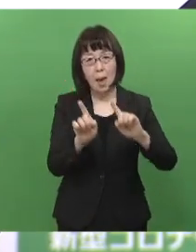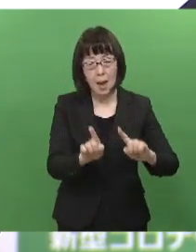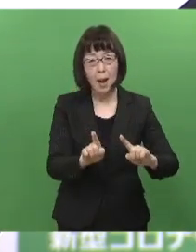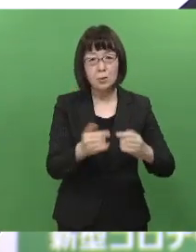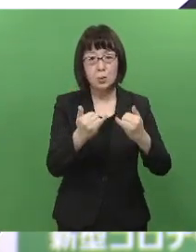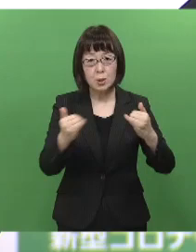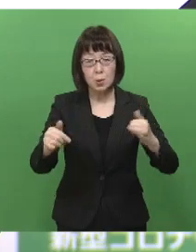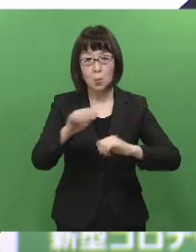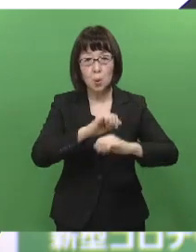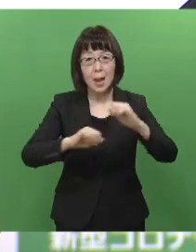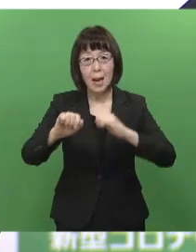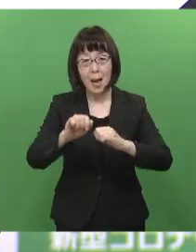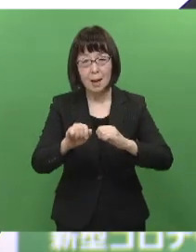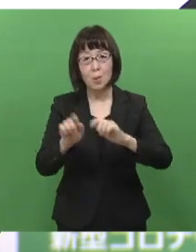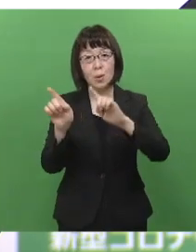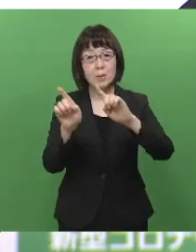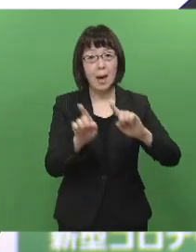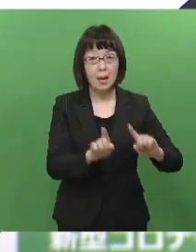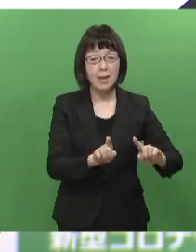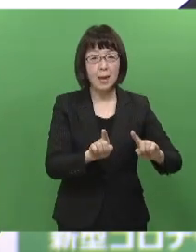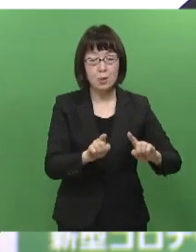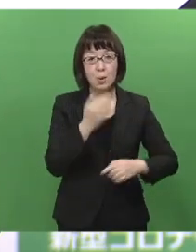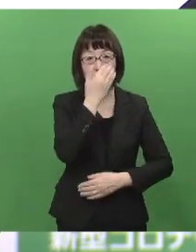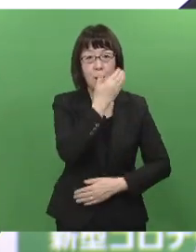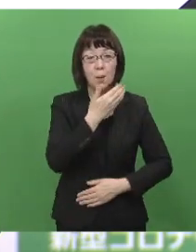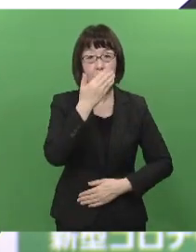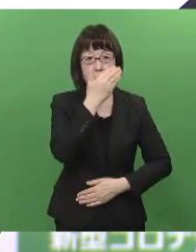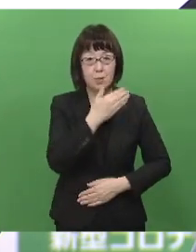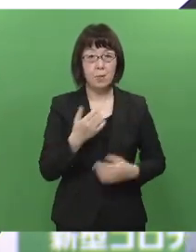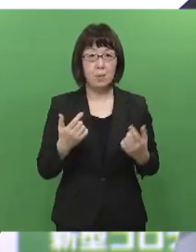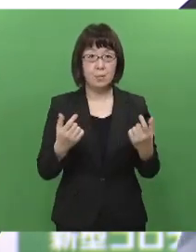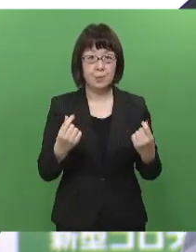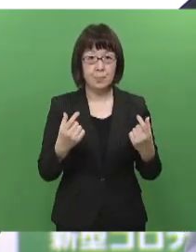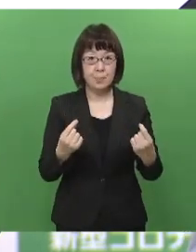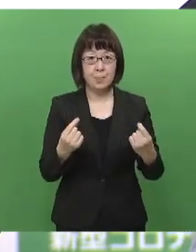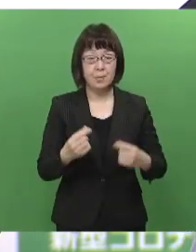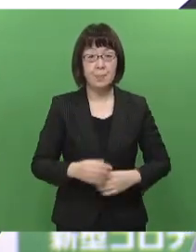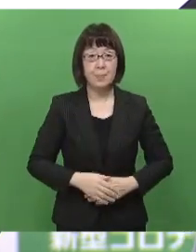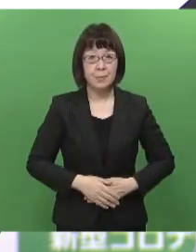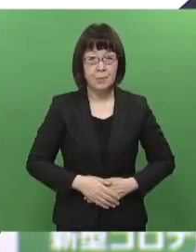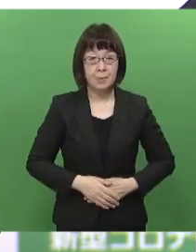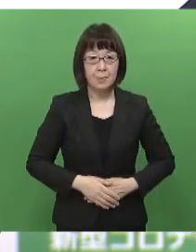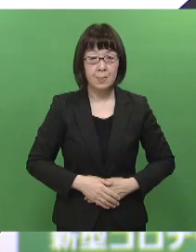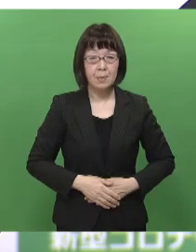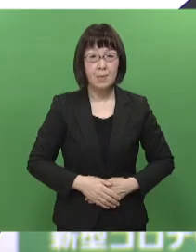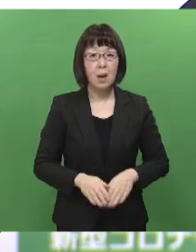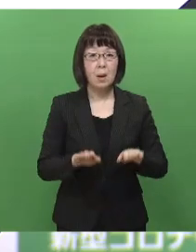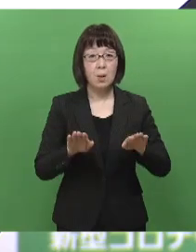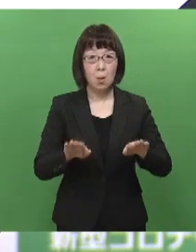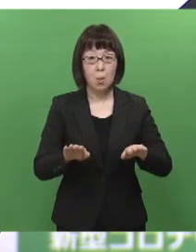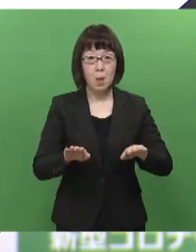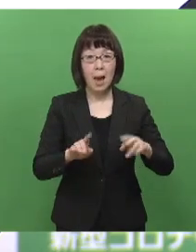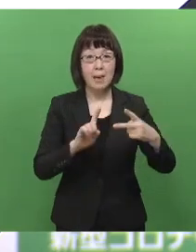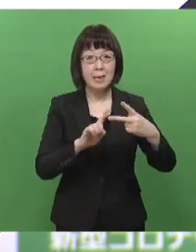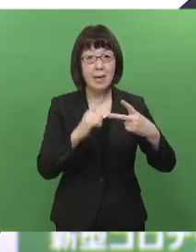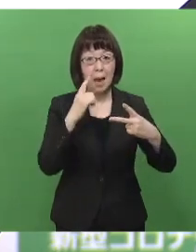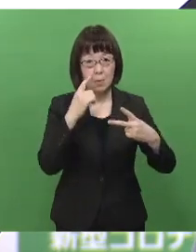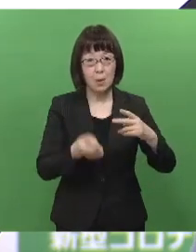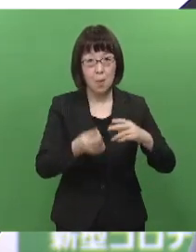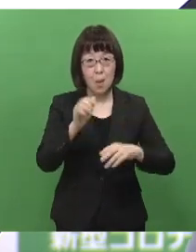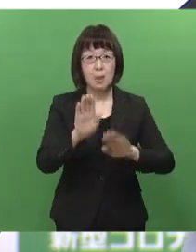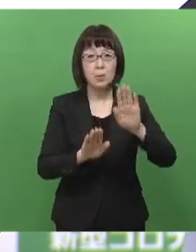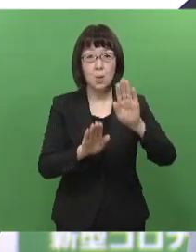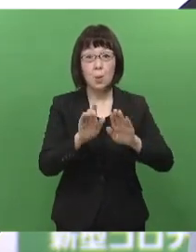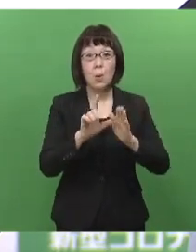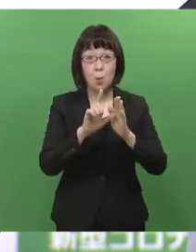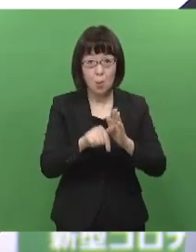かというのがポイントであることには変わらないわけでございますので、今回も外出を控えてくださ